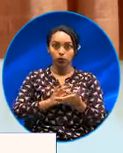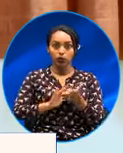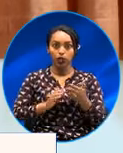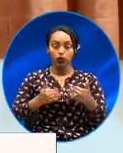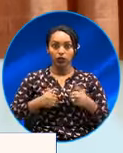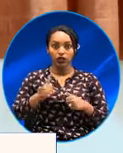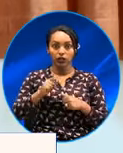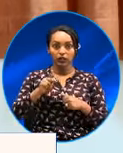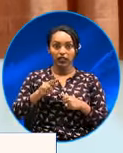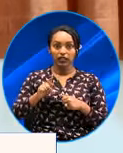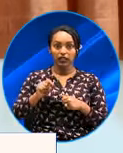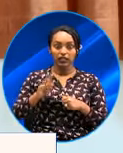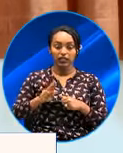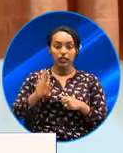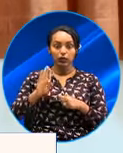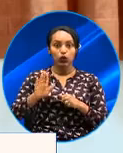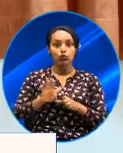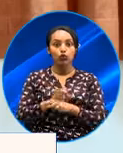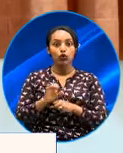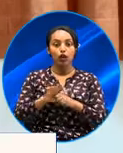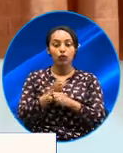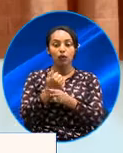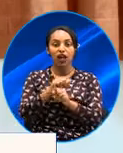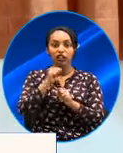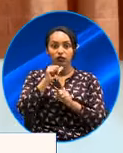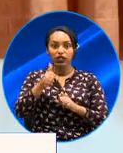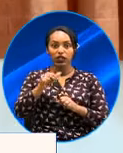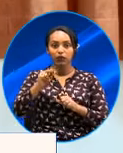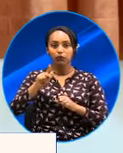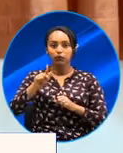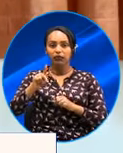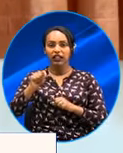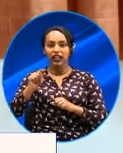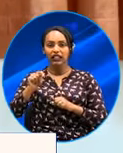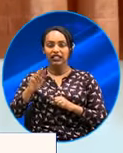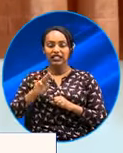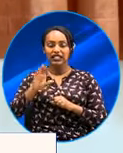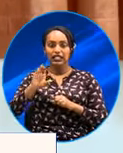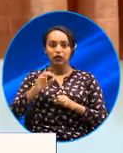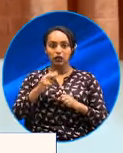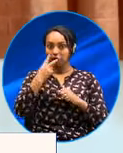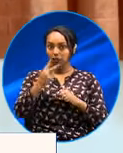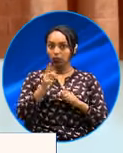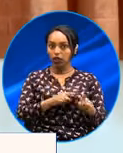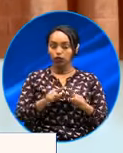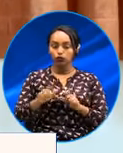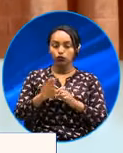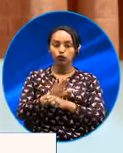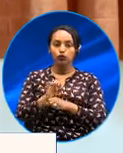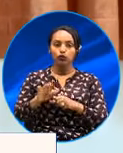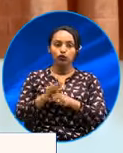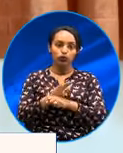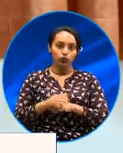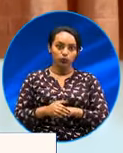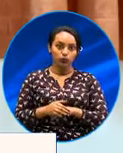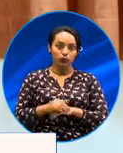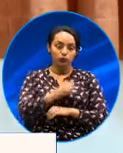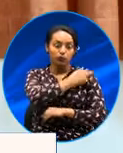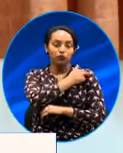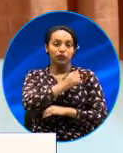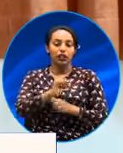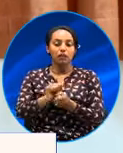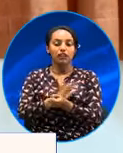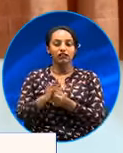መድኃኒቶች አሉ ለሄፓታይተስ ቢ፣ ሙሉ በሙሉ ባያጠፉትም። ሄፓታይተስ ሲን በተመለከተ ደግሞ ሙሉ በሙሉ